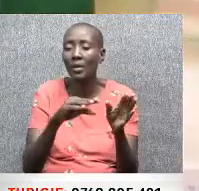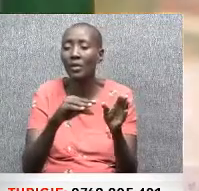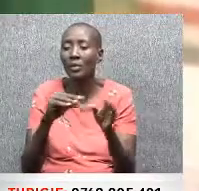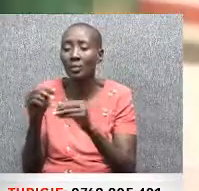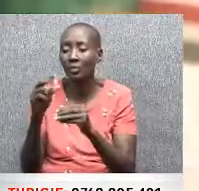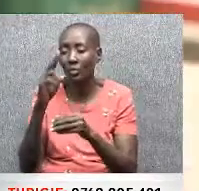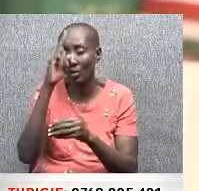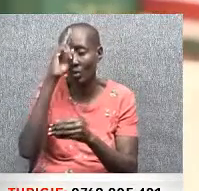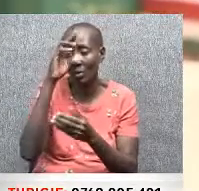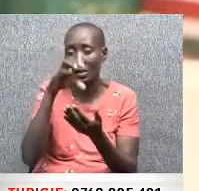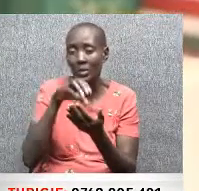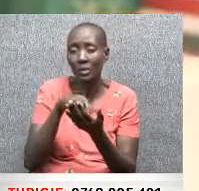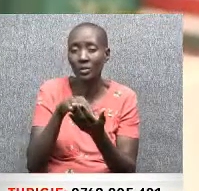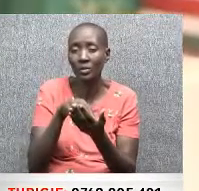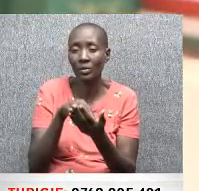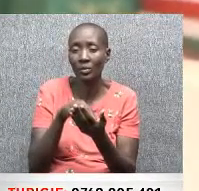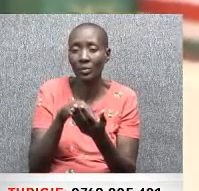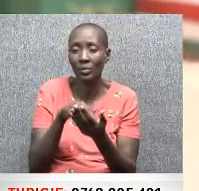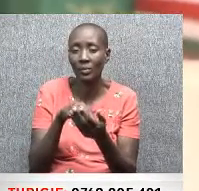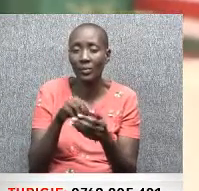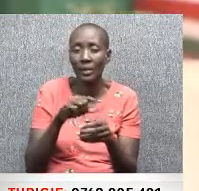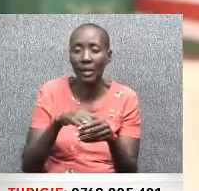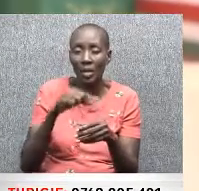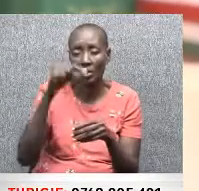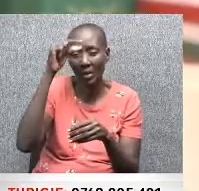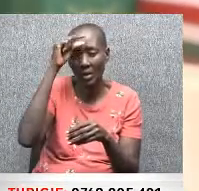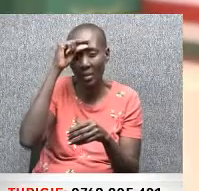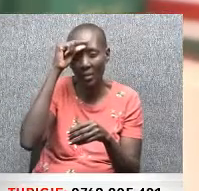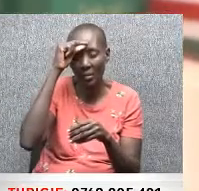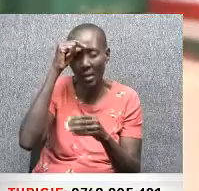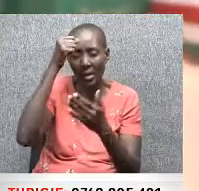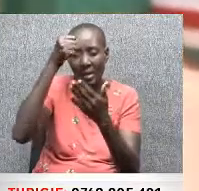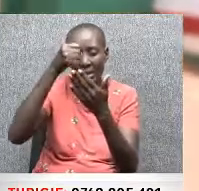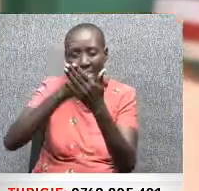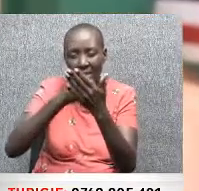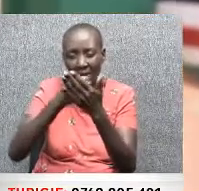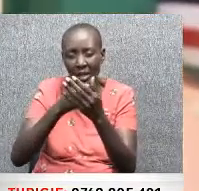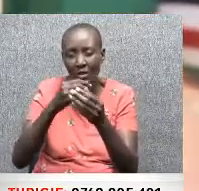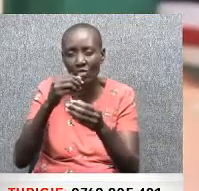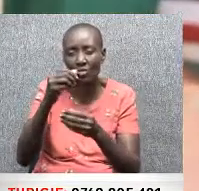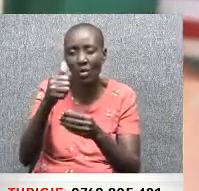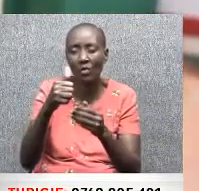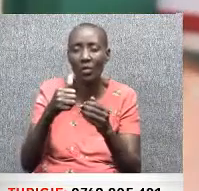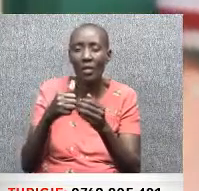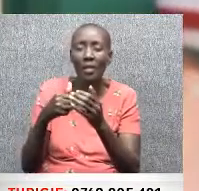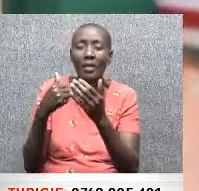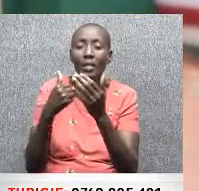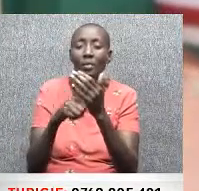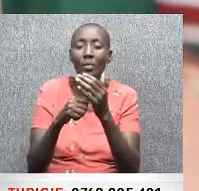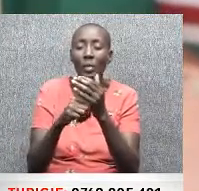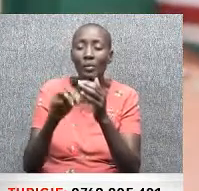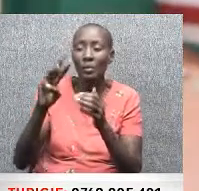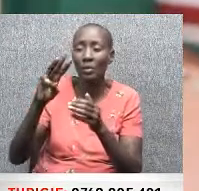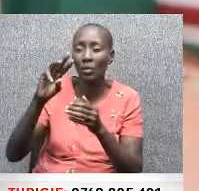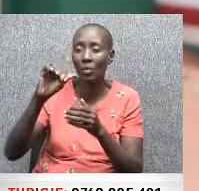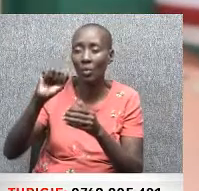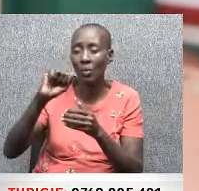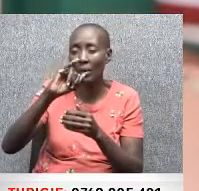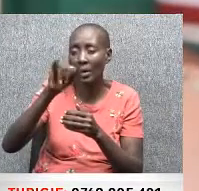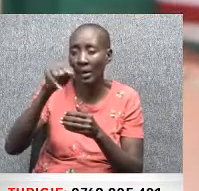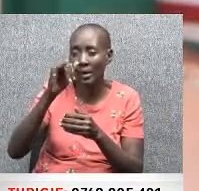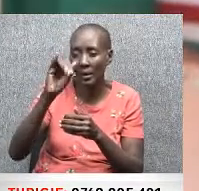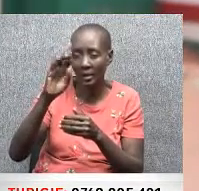station. Huku serikali ikifanya juhudi ya kutatua mizozo katika kaunti ya Wajia, maswali mengi huibuka